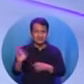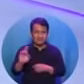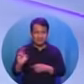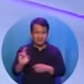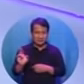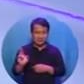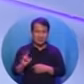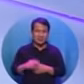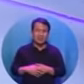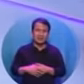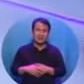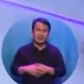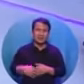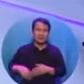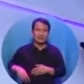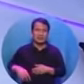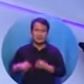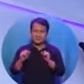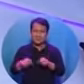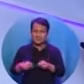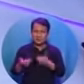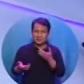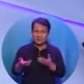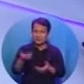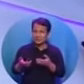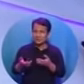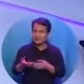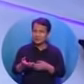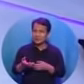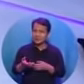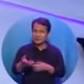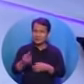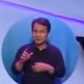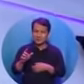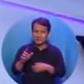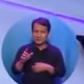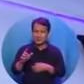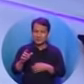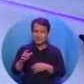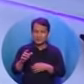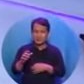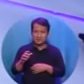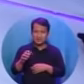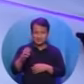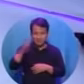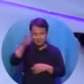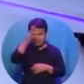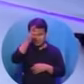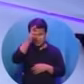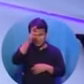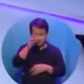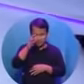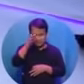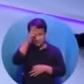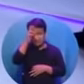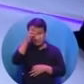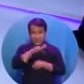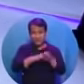Okay. Ano bang pwede sabihin? Chicken pit po? Oh, chicken pit. Chicken pit na utang.